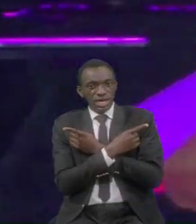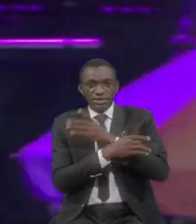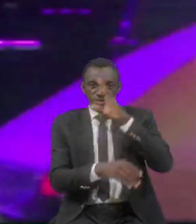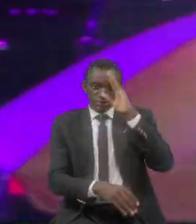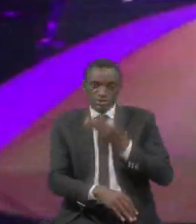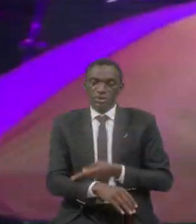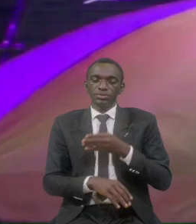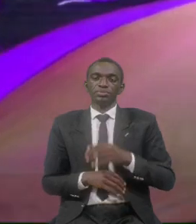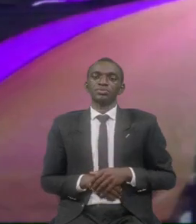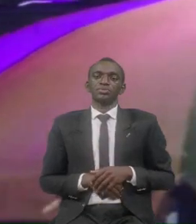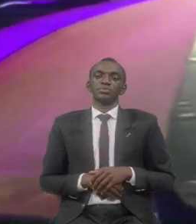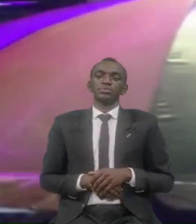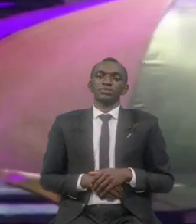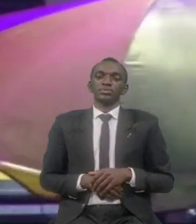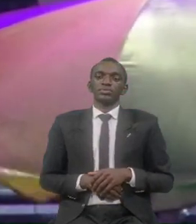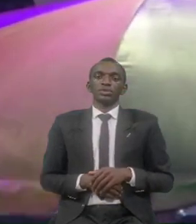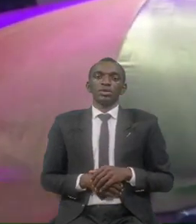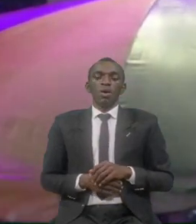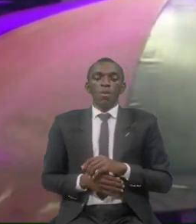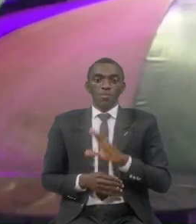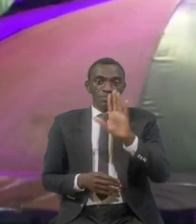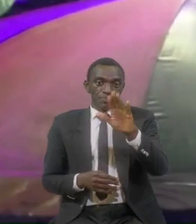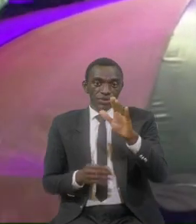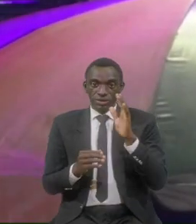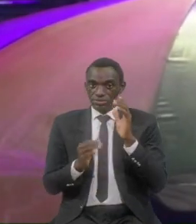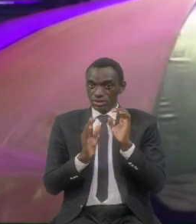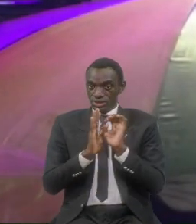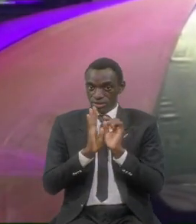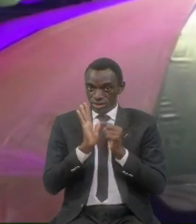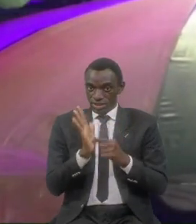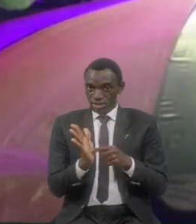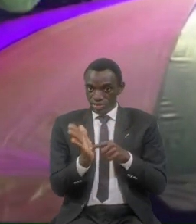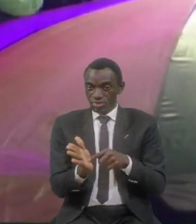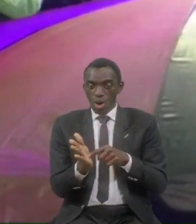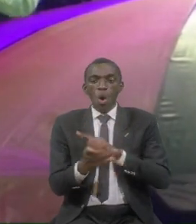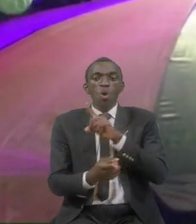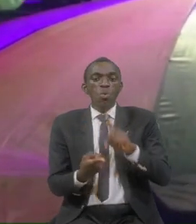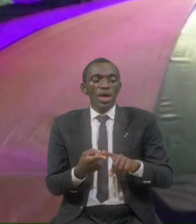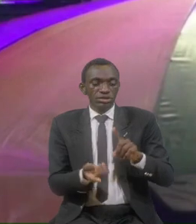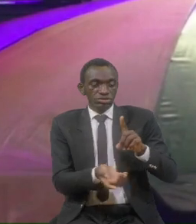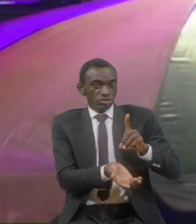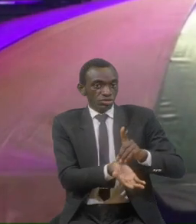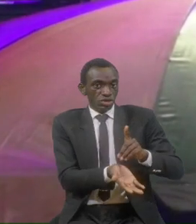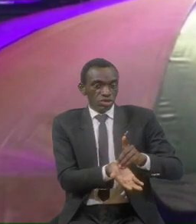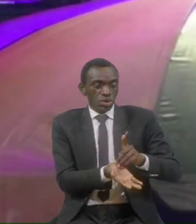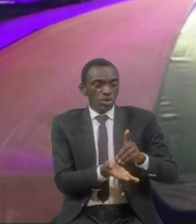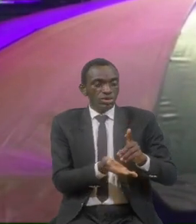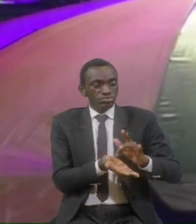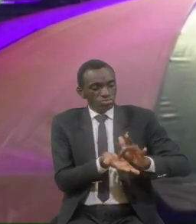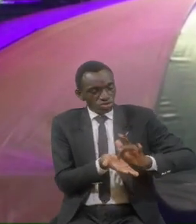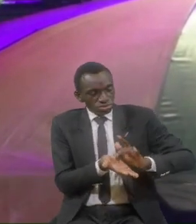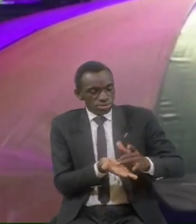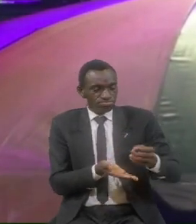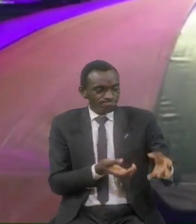niya. When the doctor treats you. Sa diyang ginatambanan ka sa doktor. And he try to solve the present problem. Og